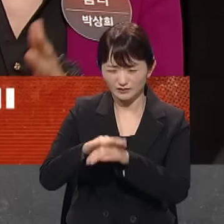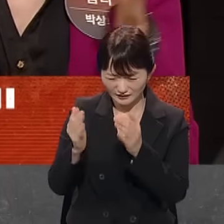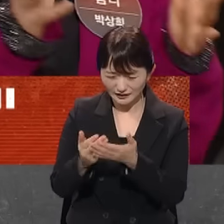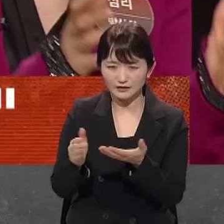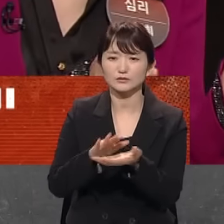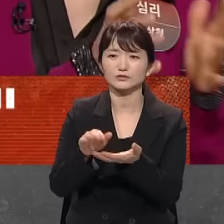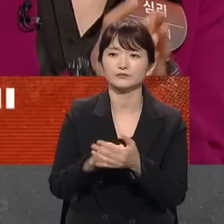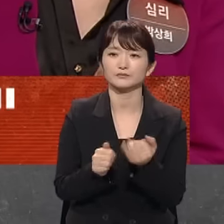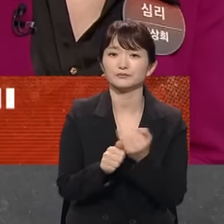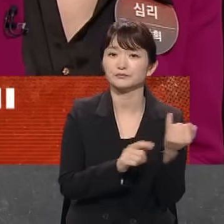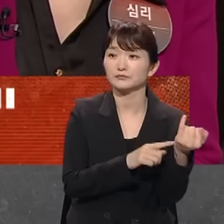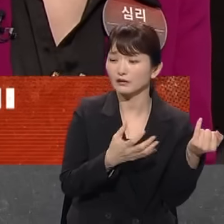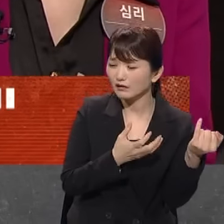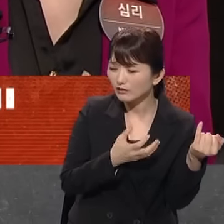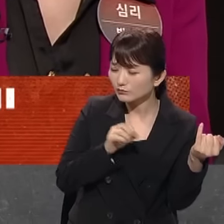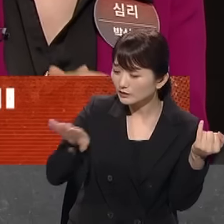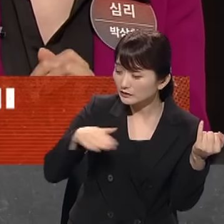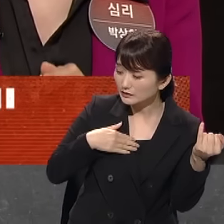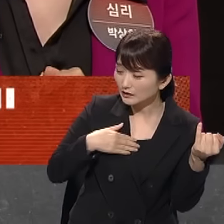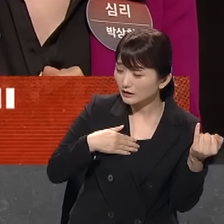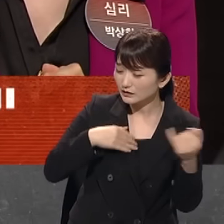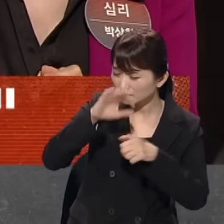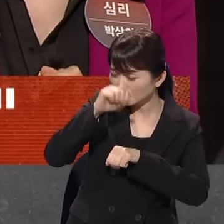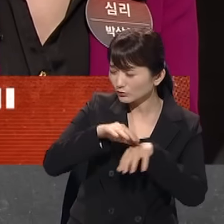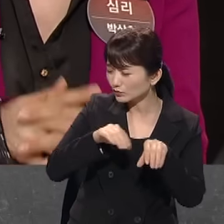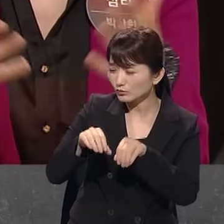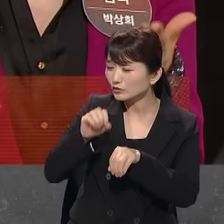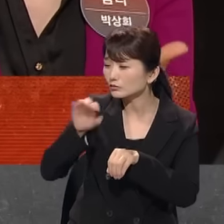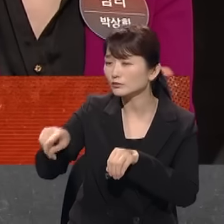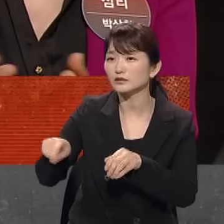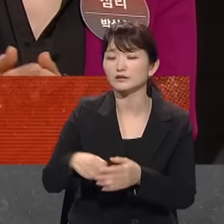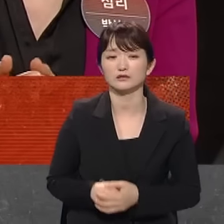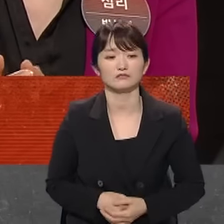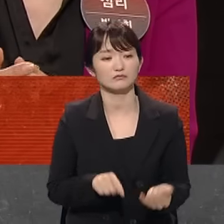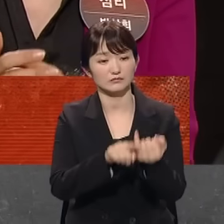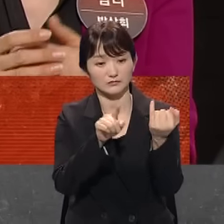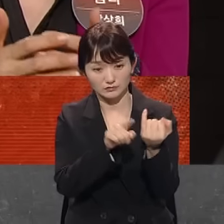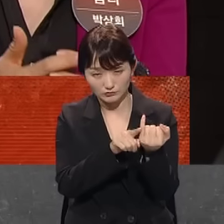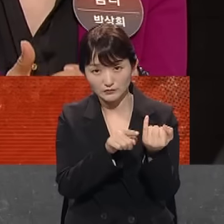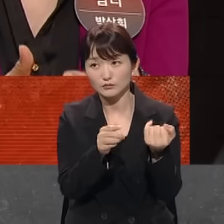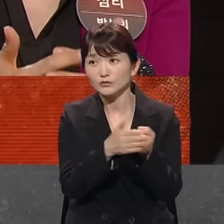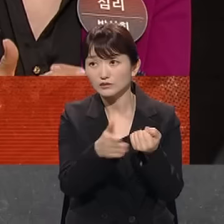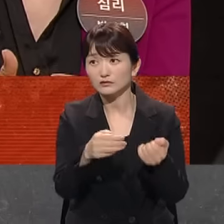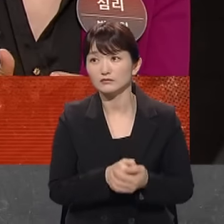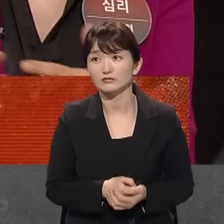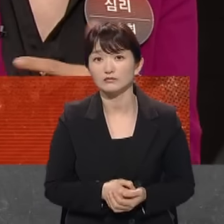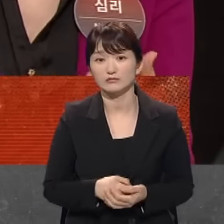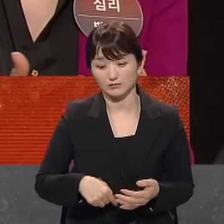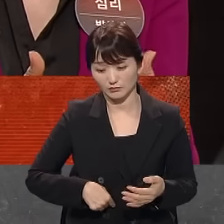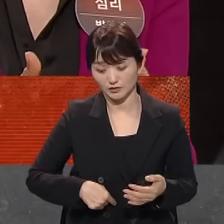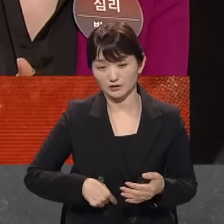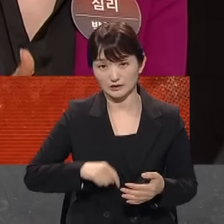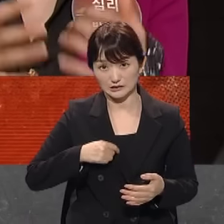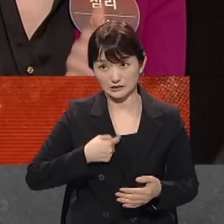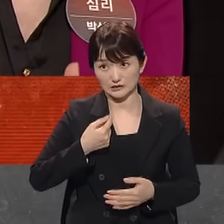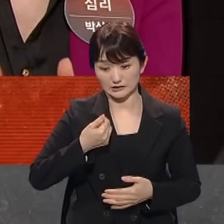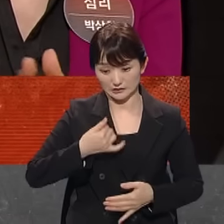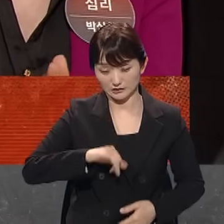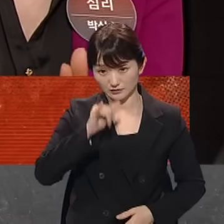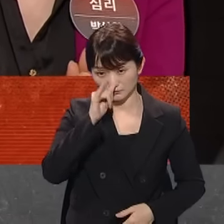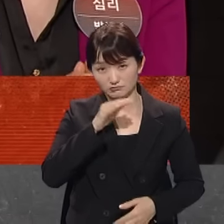해도 아내가 아프다 그러면 나 너무 아프니까 다리 좀 주물러줘 이거는 임산부기 때문에 그 배 안에 자기 아이가 있는데